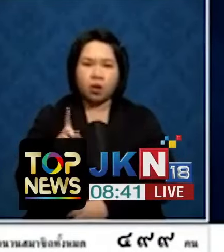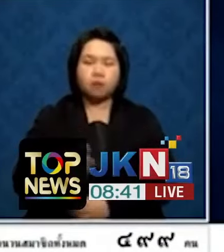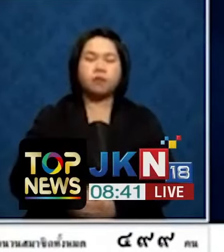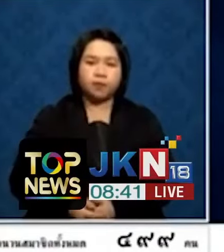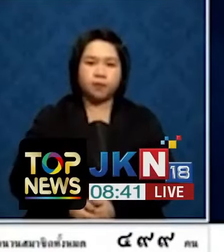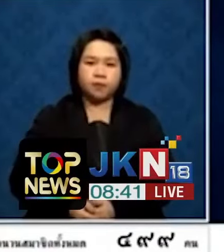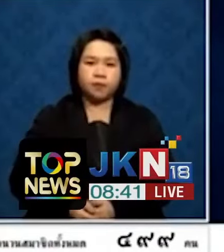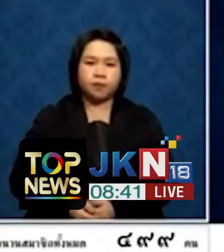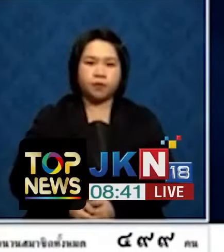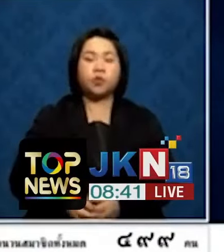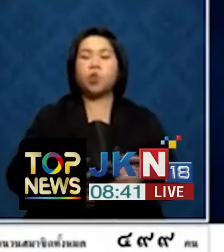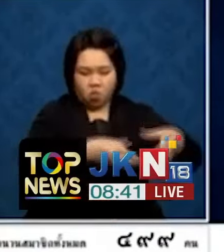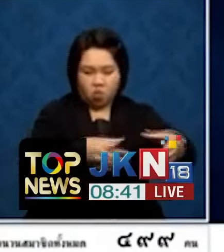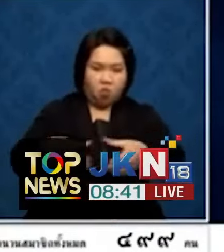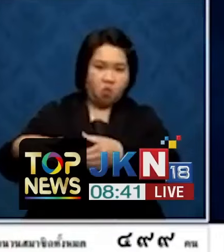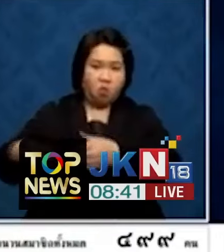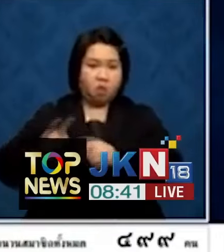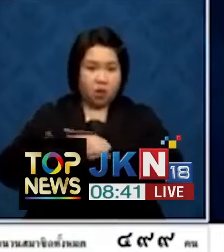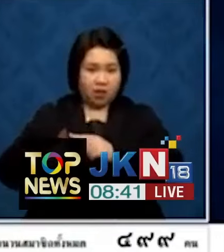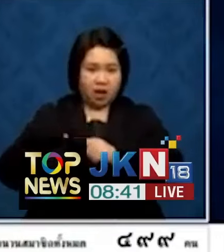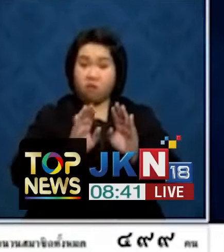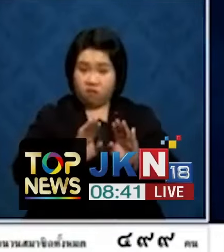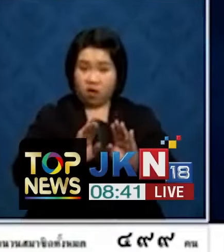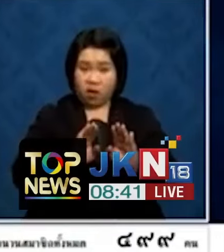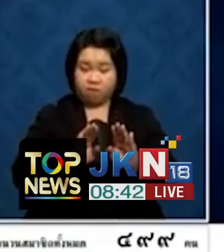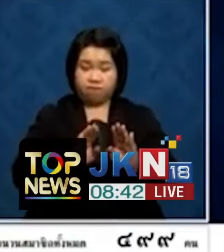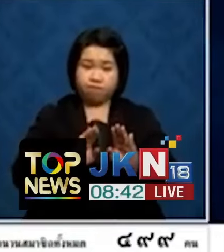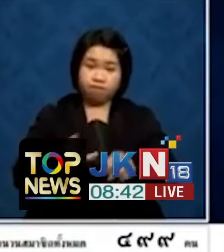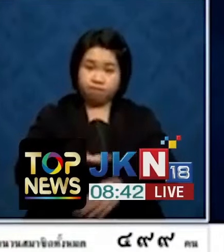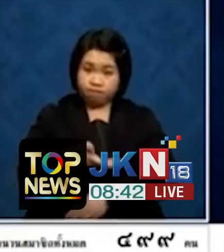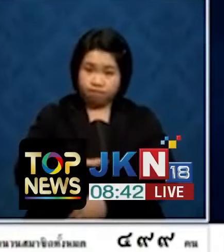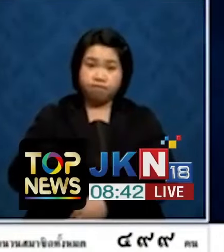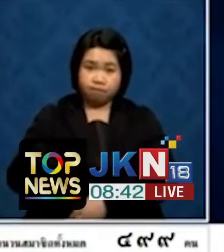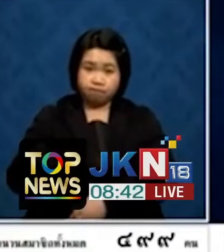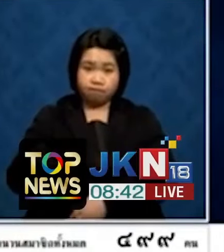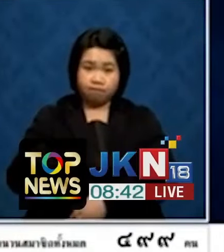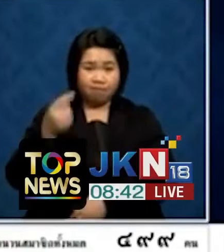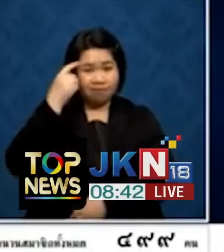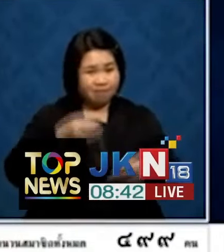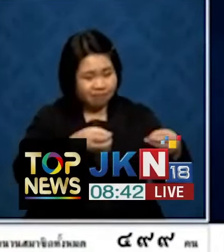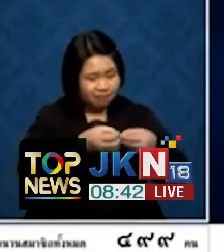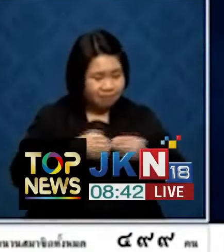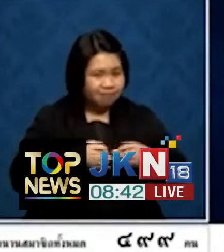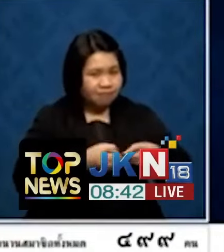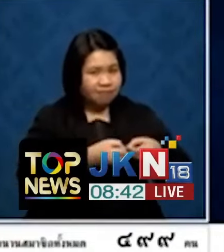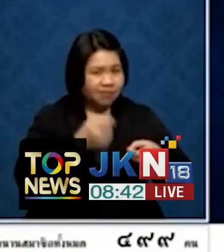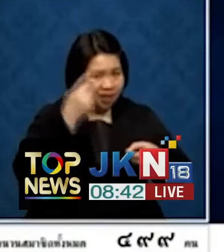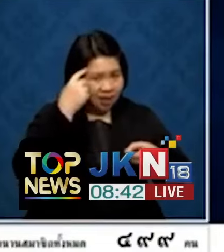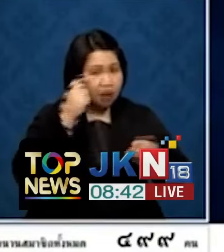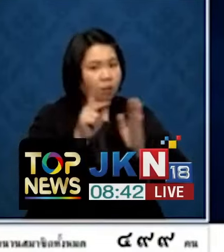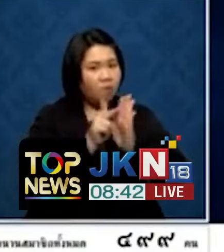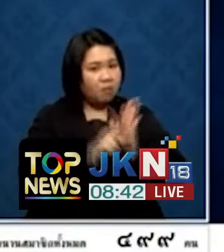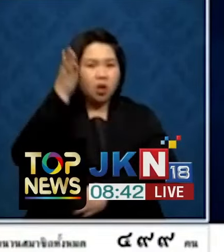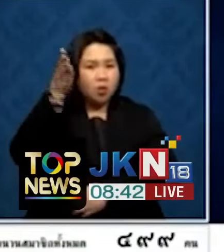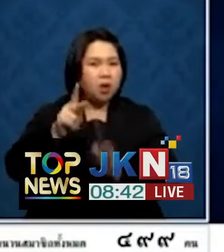หลักเกณฑ์ว่างบประมาณรายจ่ายลงทุนฉะนั้นเรื่องนี้สุ่มเสี่ยงที่จะทำผิดกฎหมายจึงขอส่งความห่วงใยไปยัง